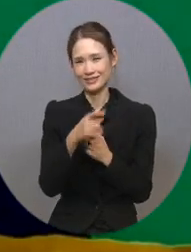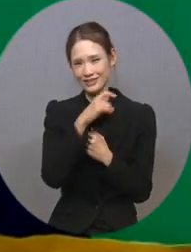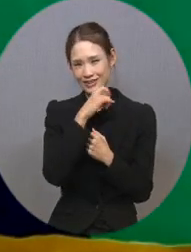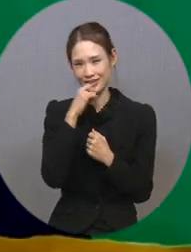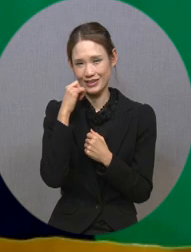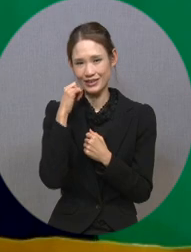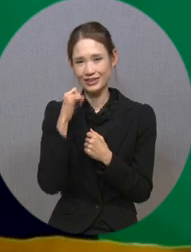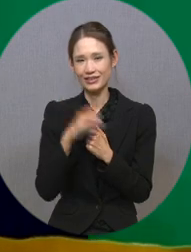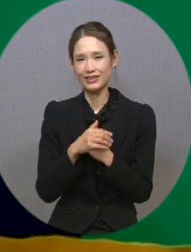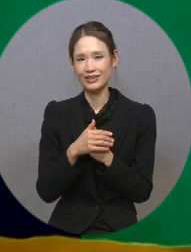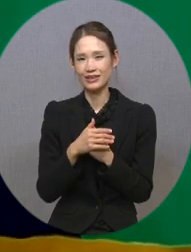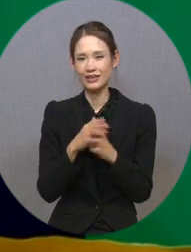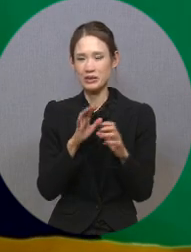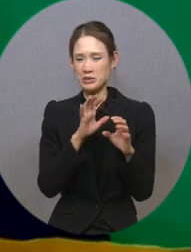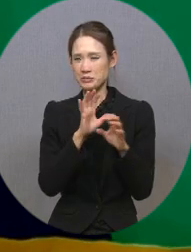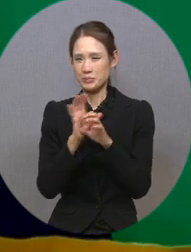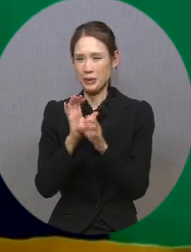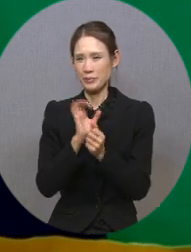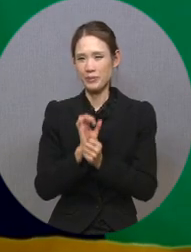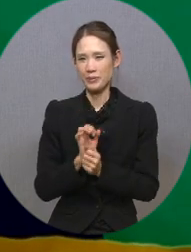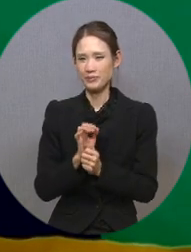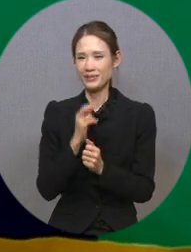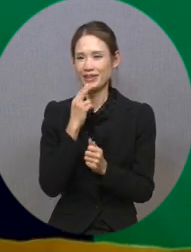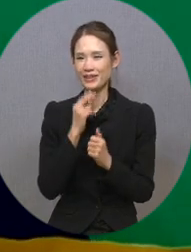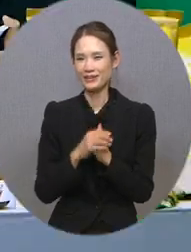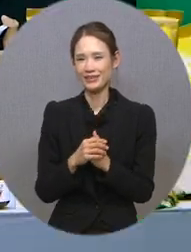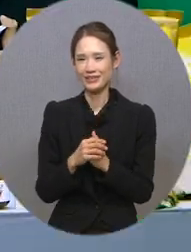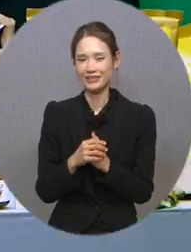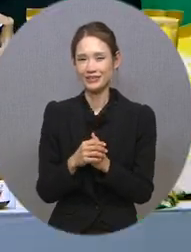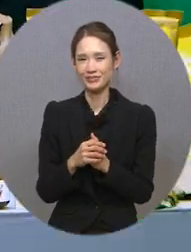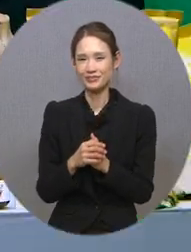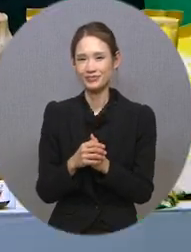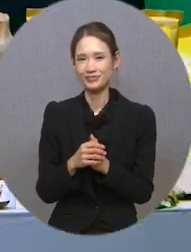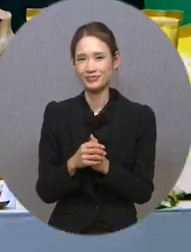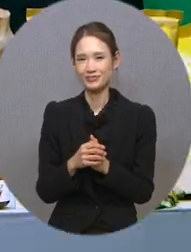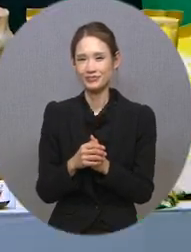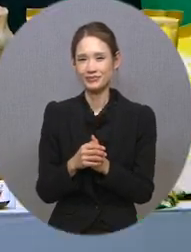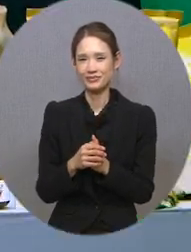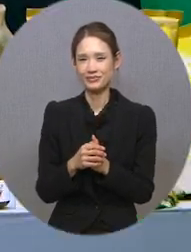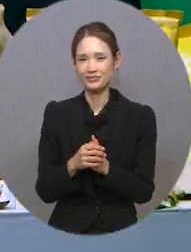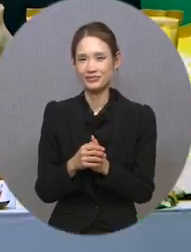영화김치 먹으면은 코로나19 아무 걱정 없어요. 아이고 좋다. 아 저는 이게